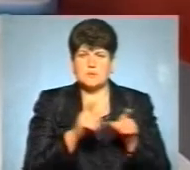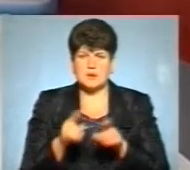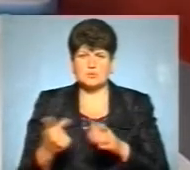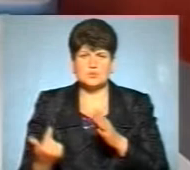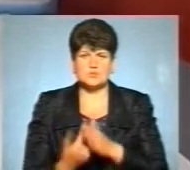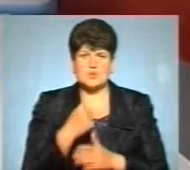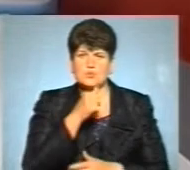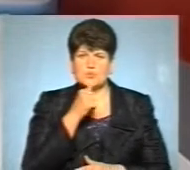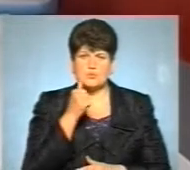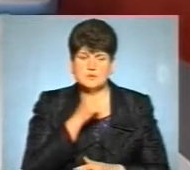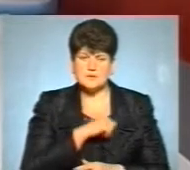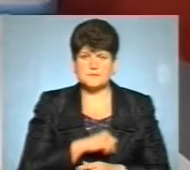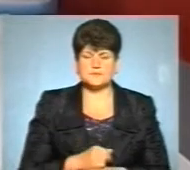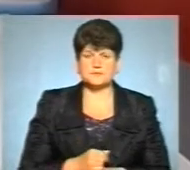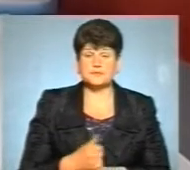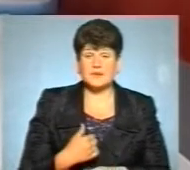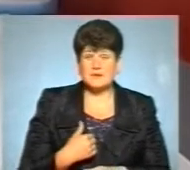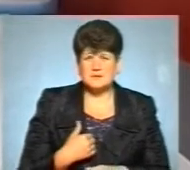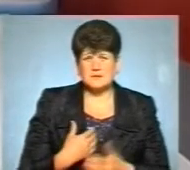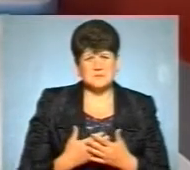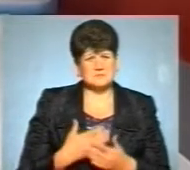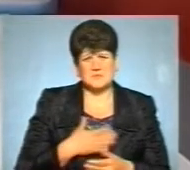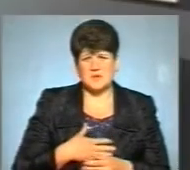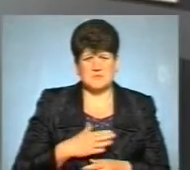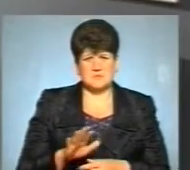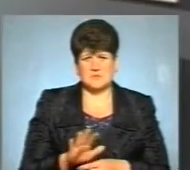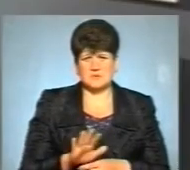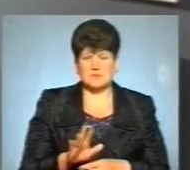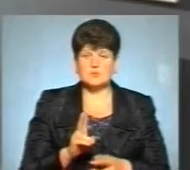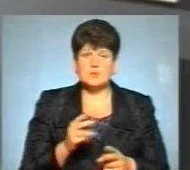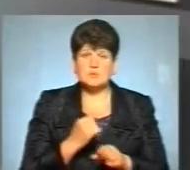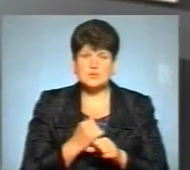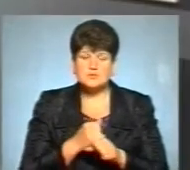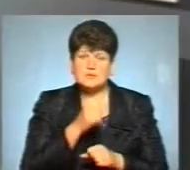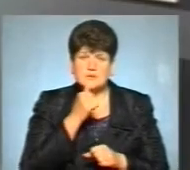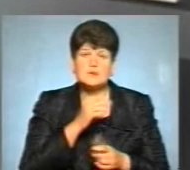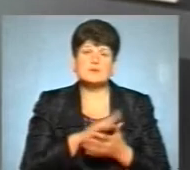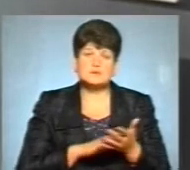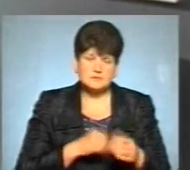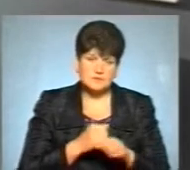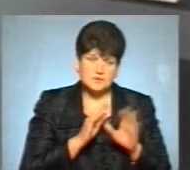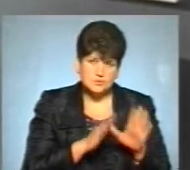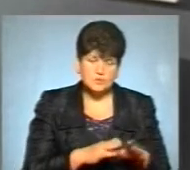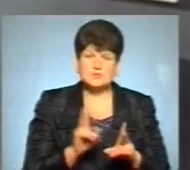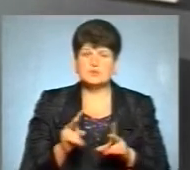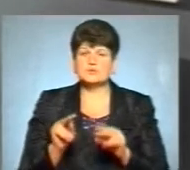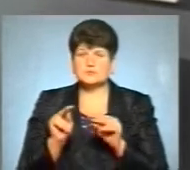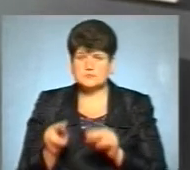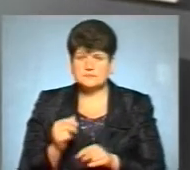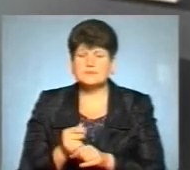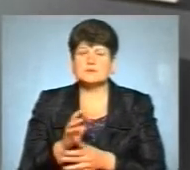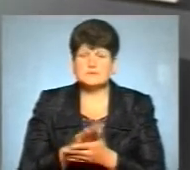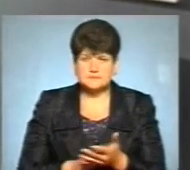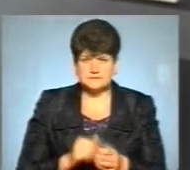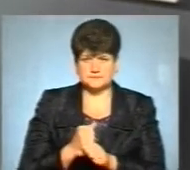тінь? Ну, я б, напевно, з цим не переживав, оскільки ті, хто працювали в тіні, вони працюють, ті, хто працювали легально, вони і працюють легально. Правда,